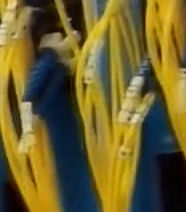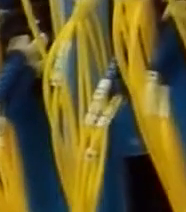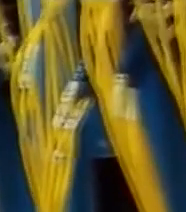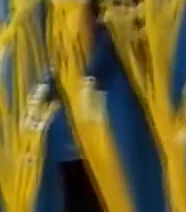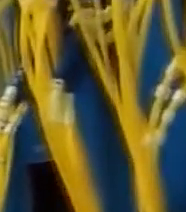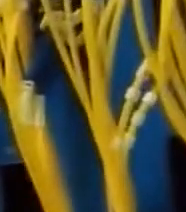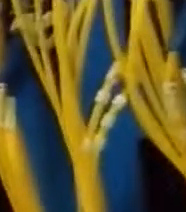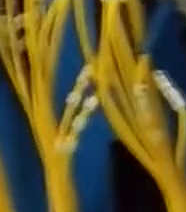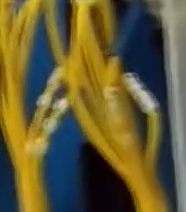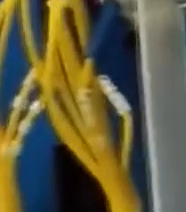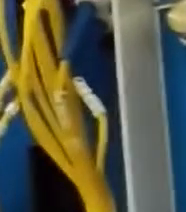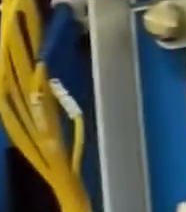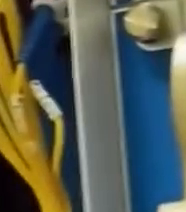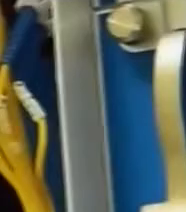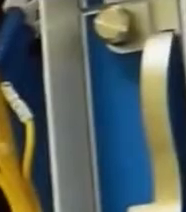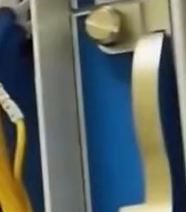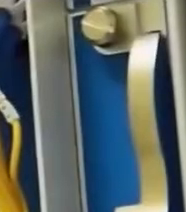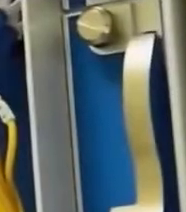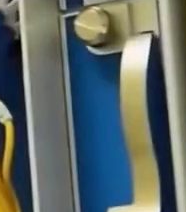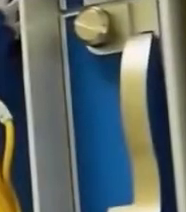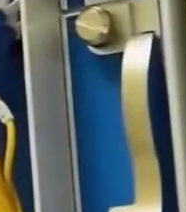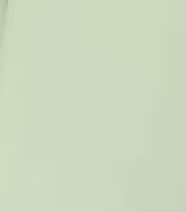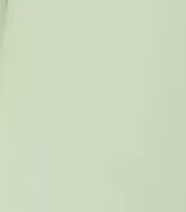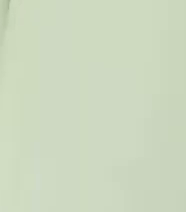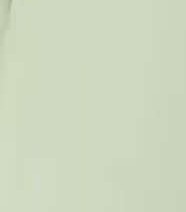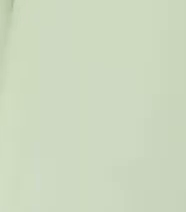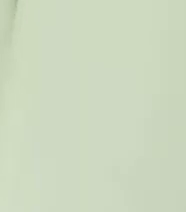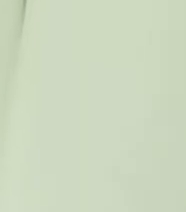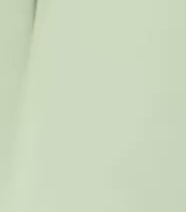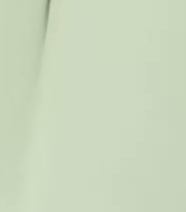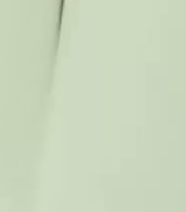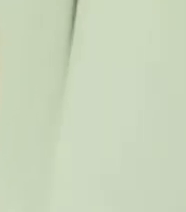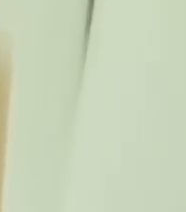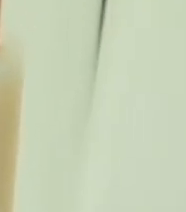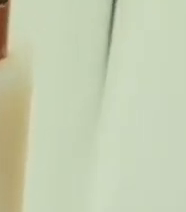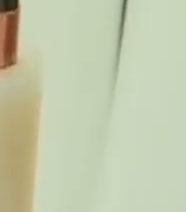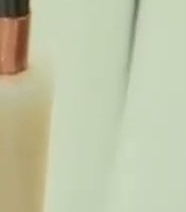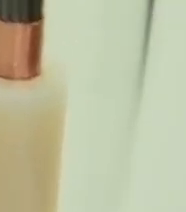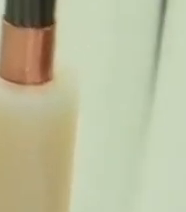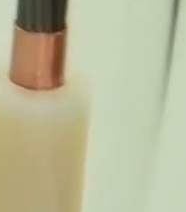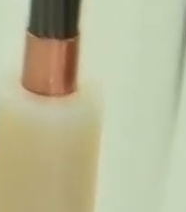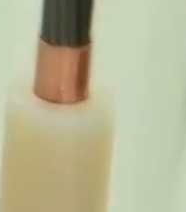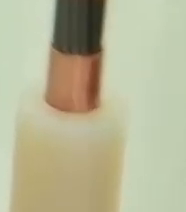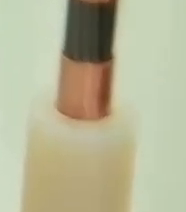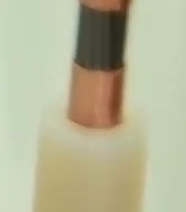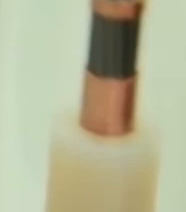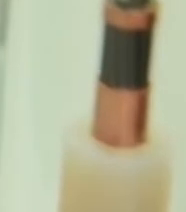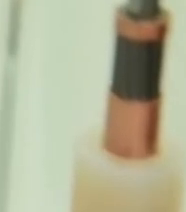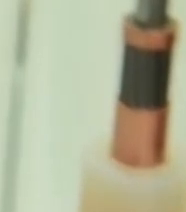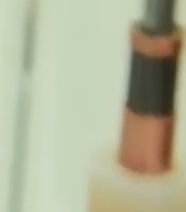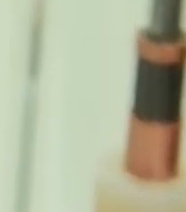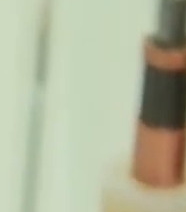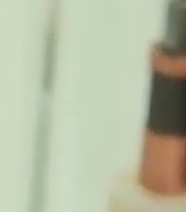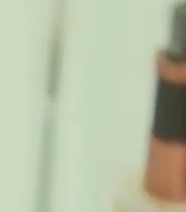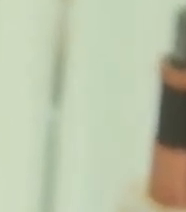าลกำลังเร่งดำเนินการเพื่อให้ประเทศไทยสามารถรองรับการบริการบอร์ดแบนด์อินเทอร์เน็ตได้หลากหลายและเพียงพอในระย